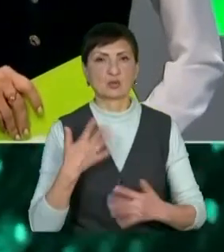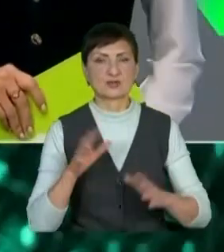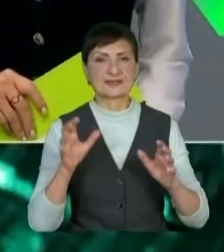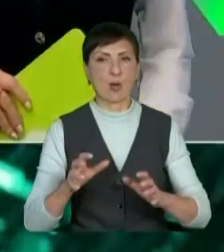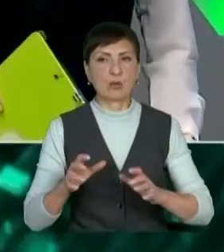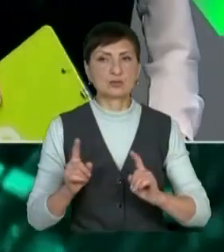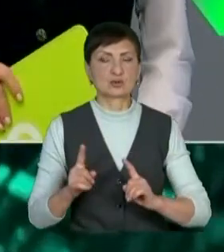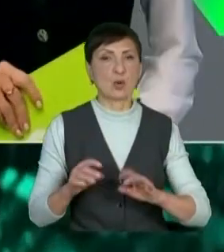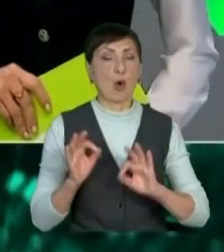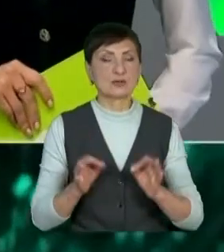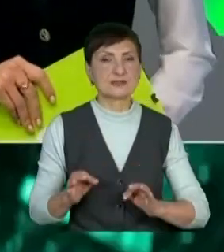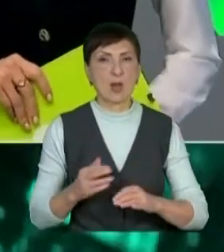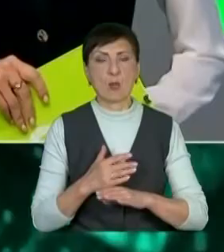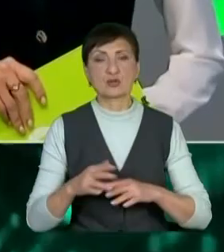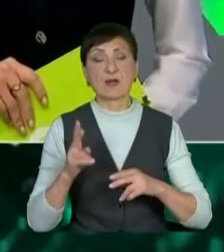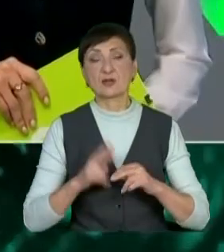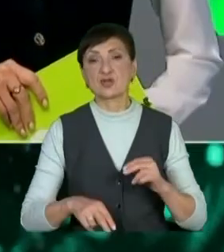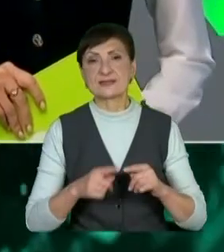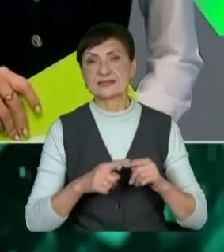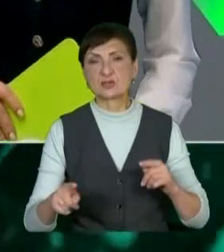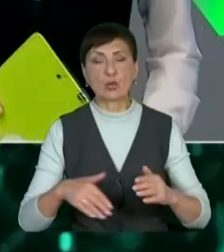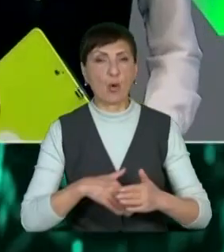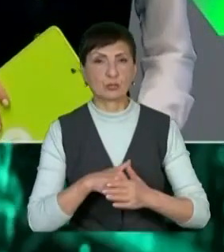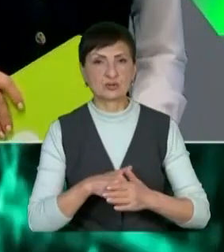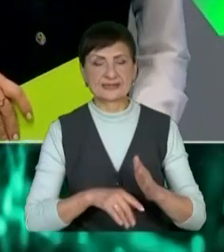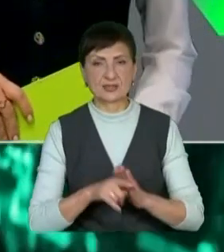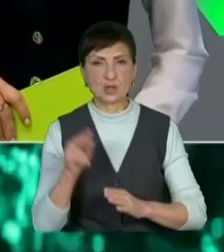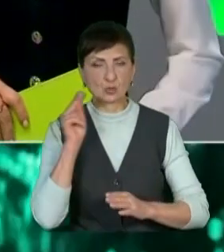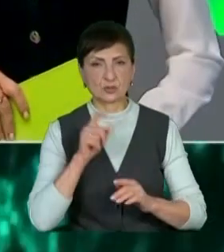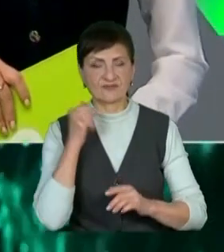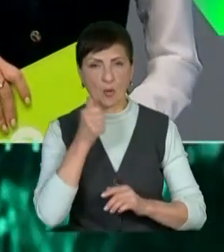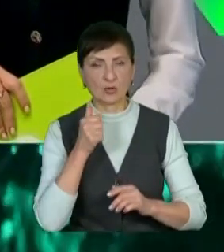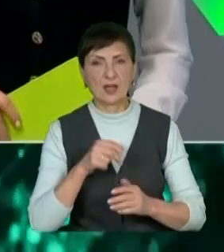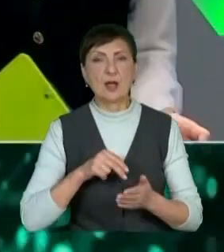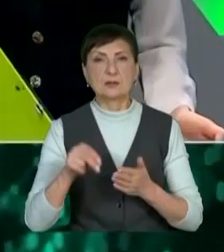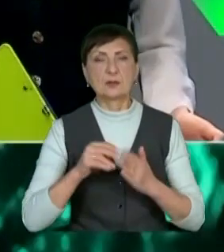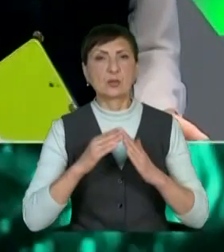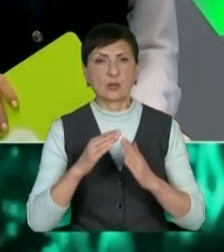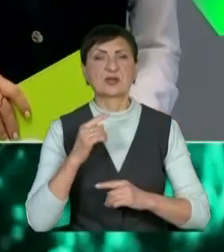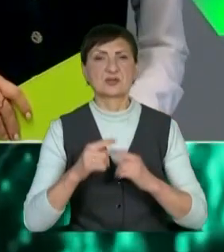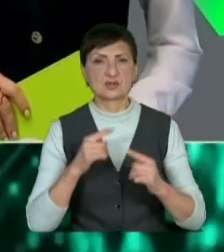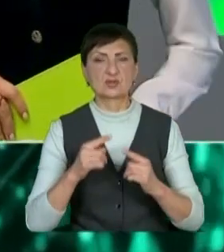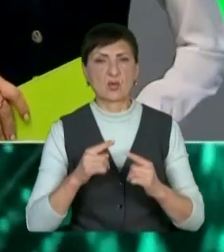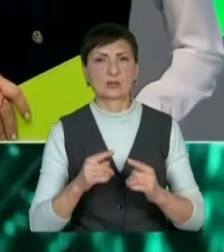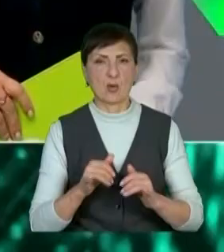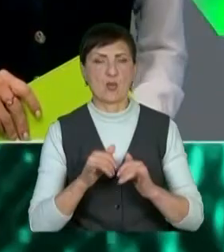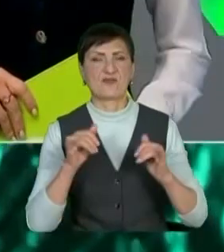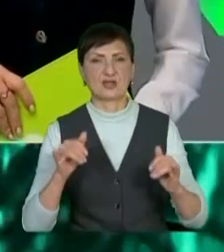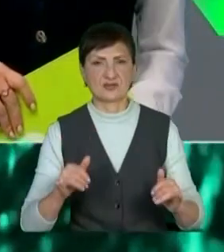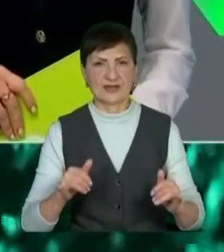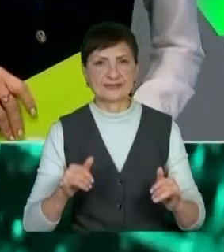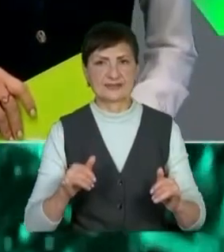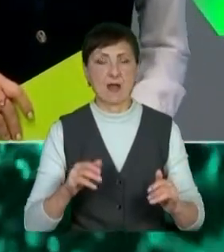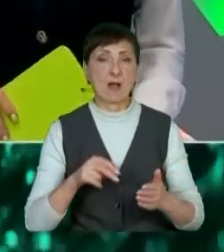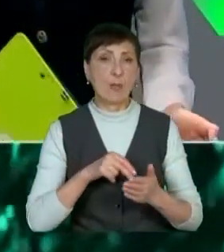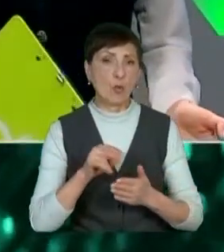закономерно то, что осенью после окончания сезона отпусков и с началом учебного года спрос на жилье традиционно показывает рост как на рынке